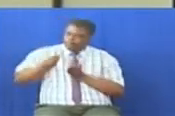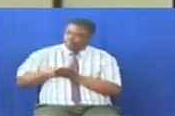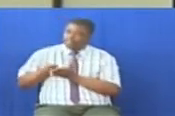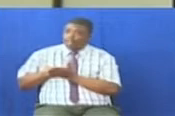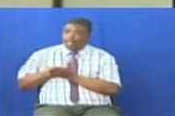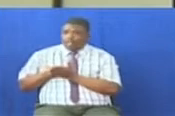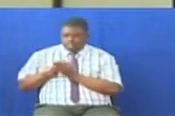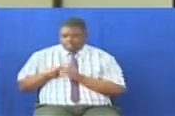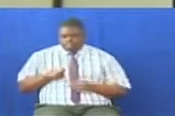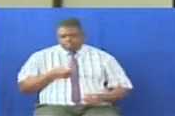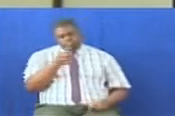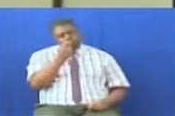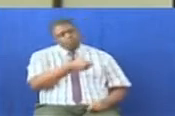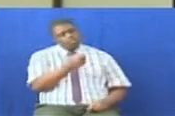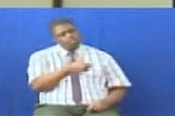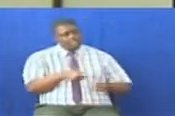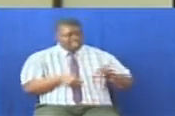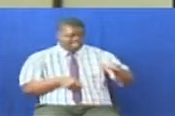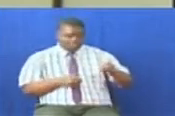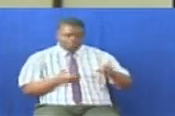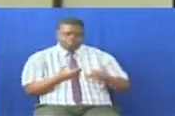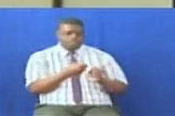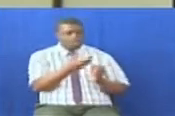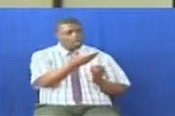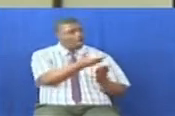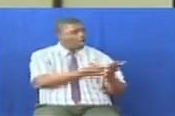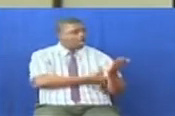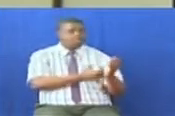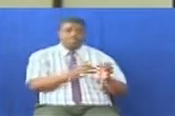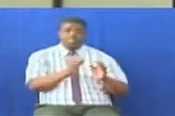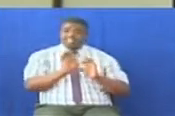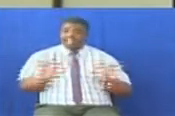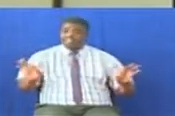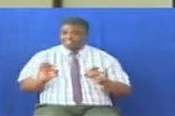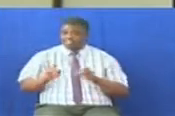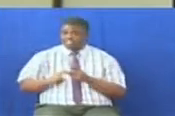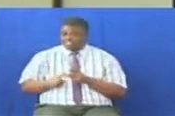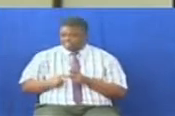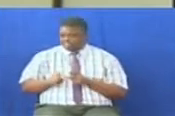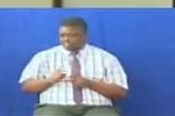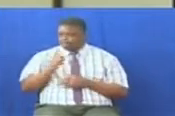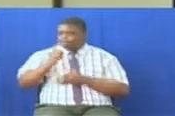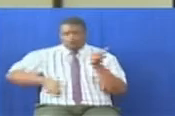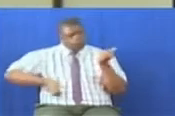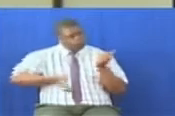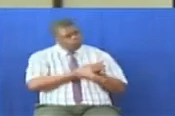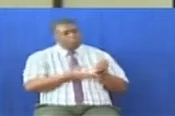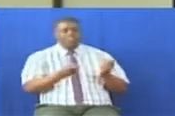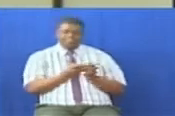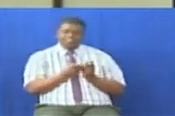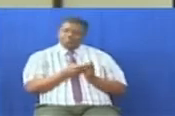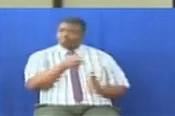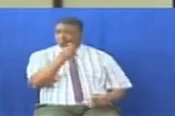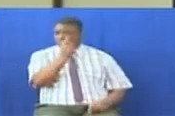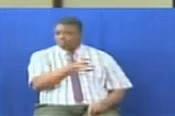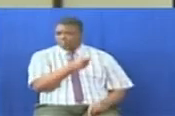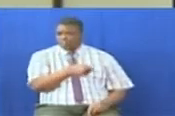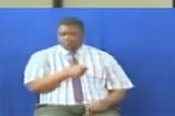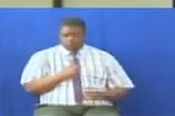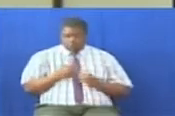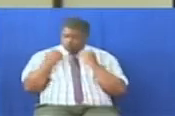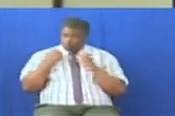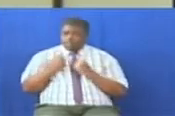hizo zilizopata hati safi na ninampongeza sana Mheshimiwa Rais Dr. John Pombe Magufuli kwa